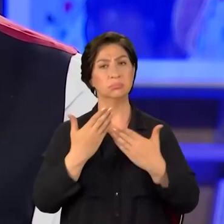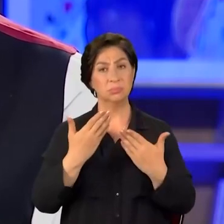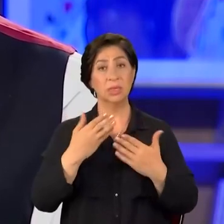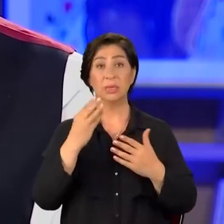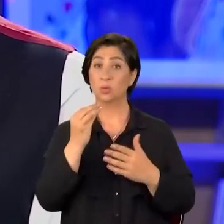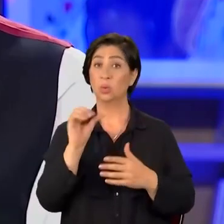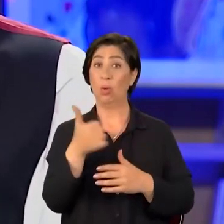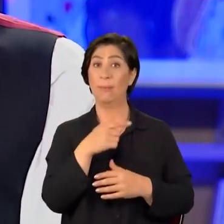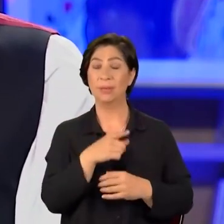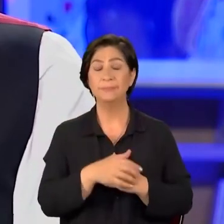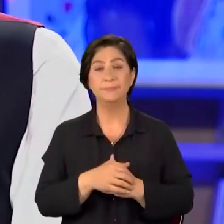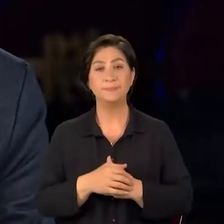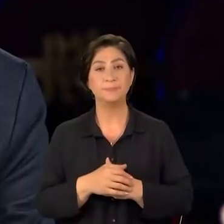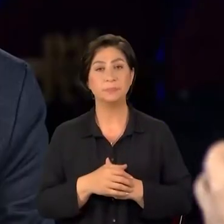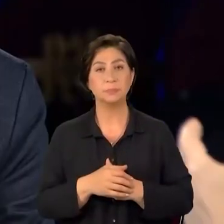değerlendirebilmenizin etkisi var. Siz